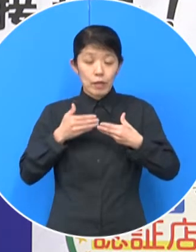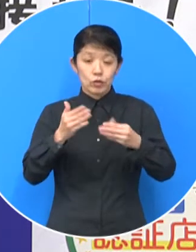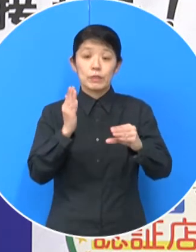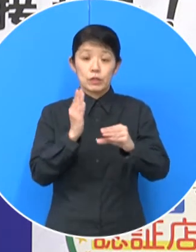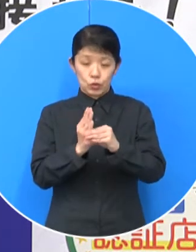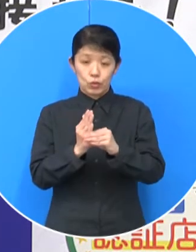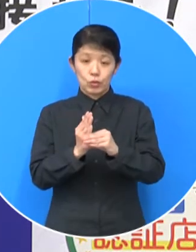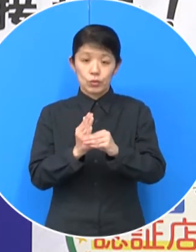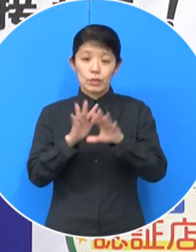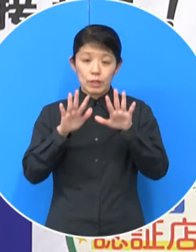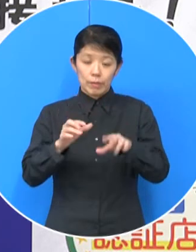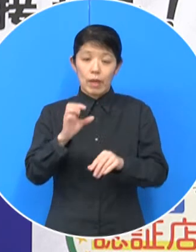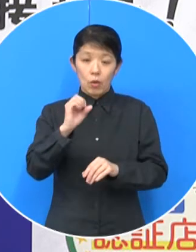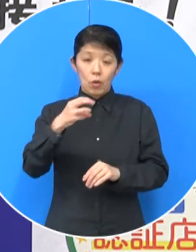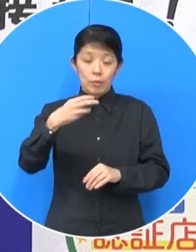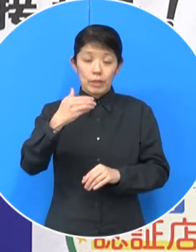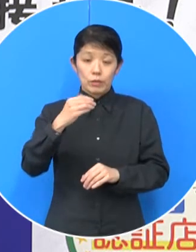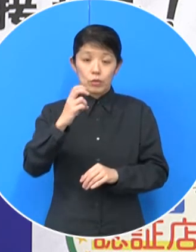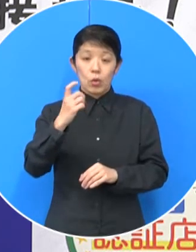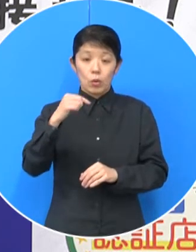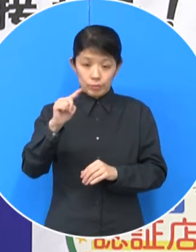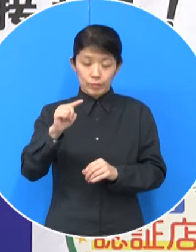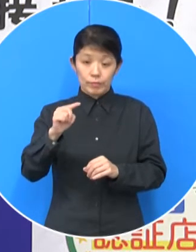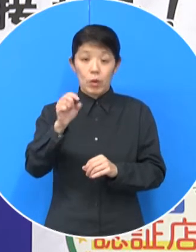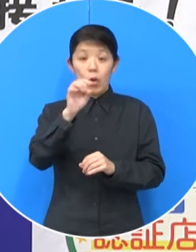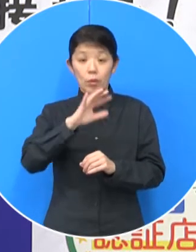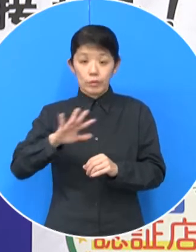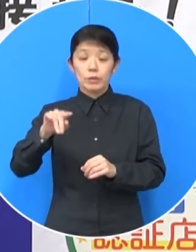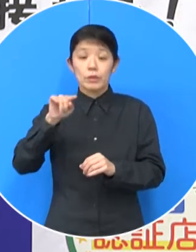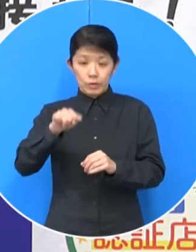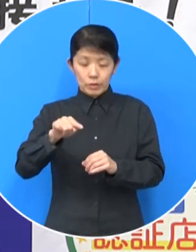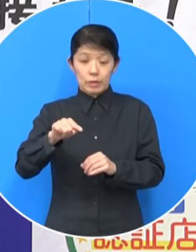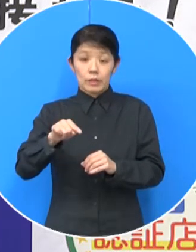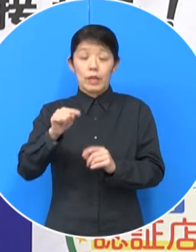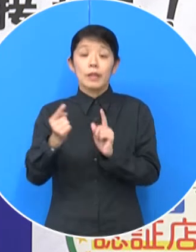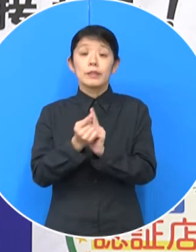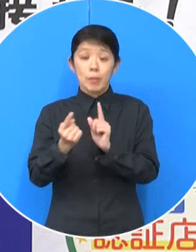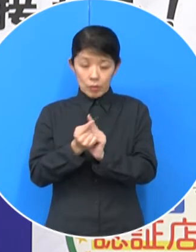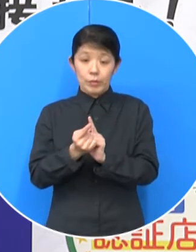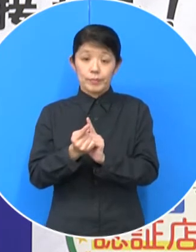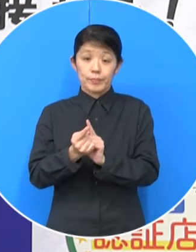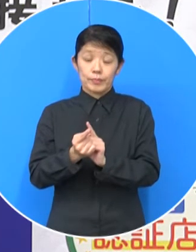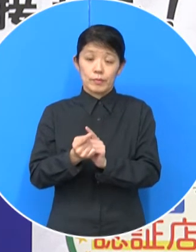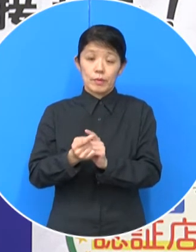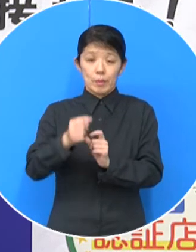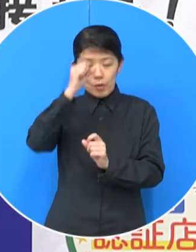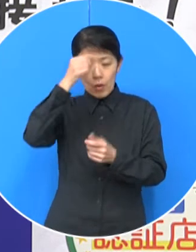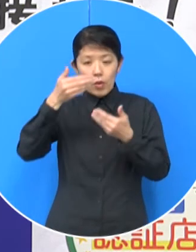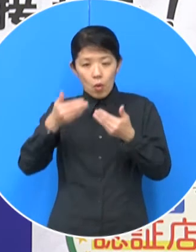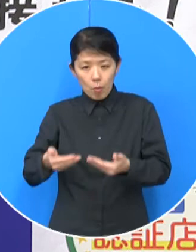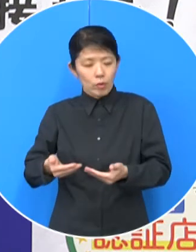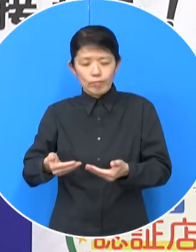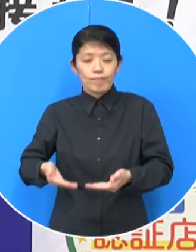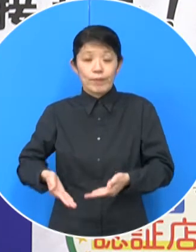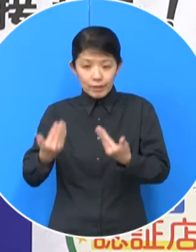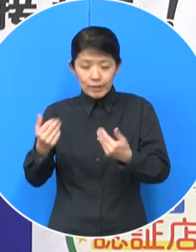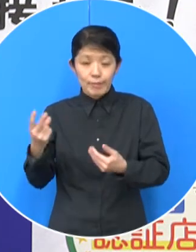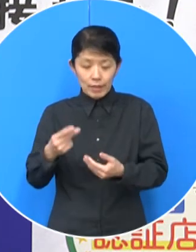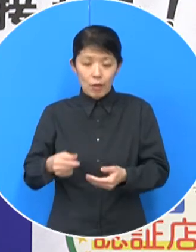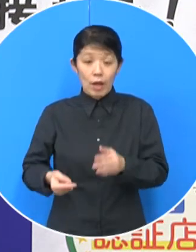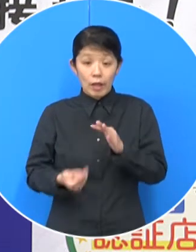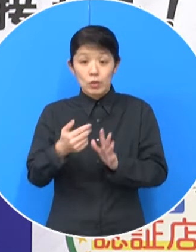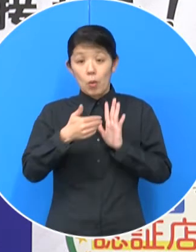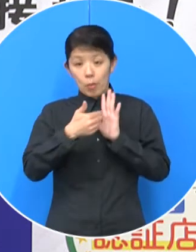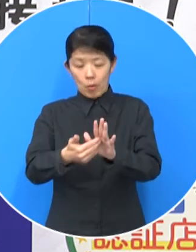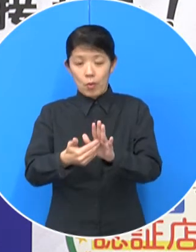められております。新型コロナワクチンの3回目接種によりオミクロン株に対しても重症化予防効果や発